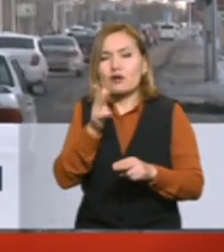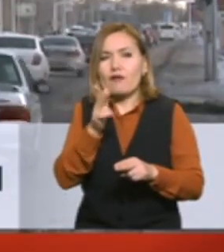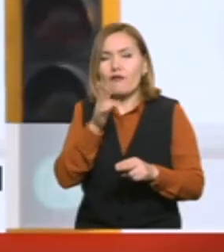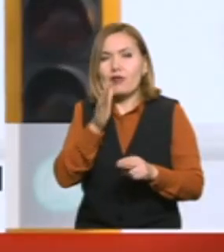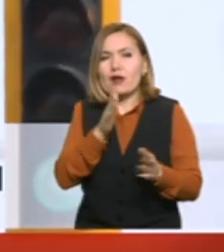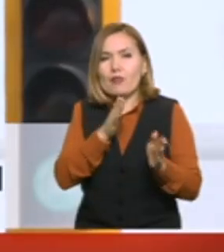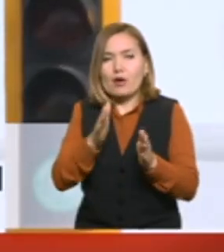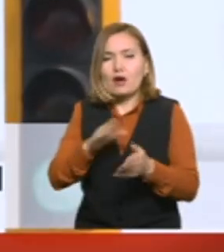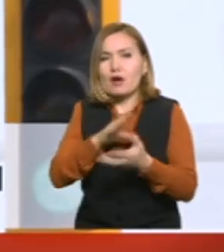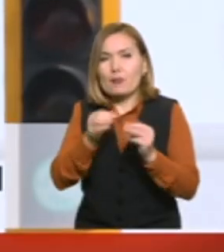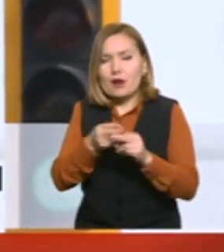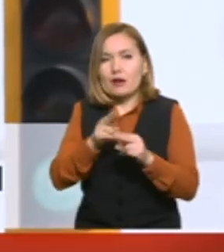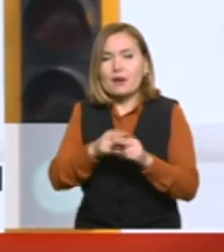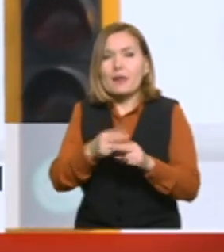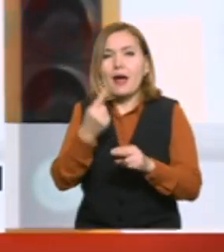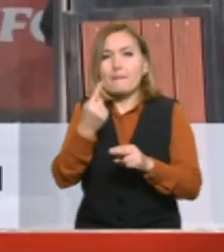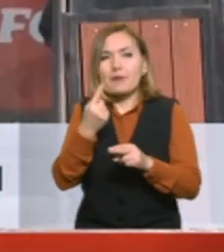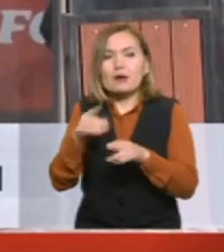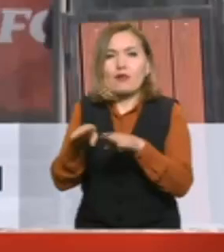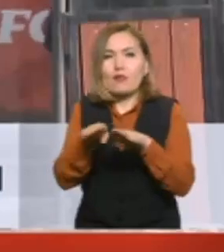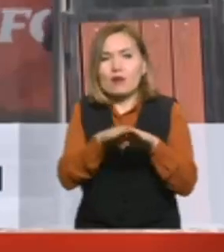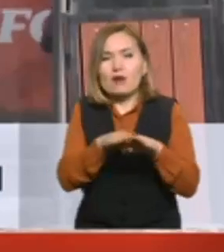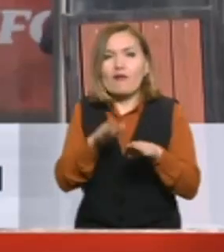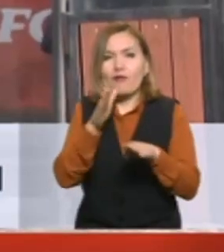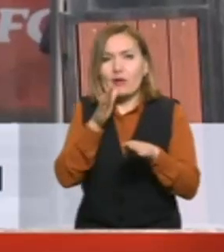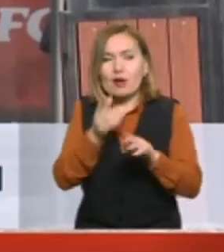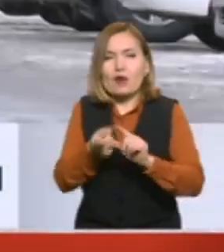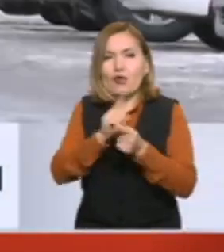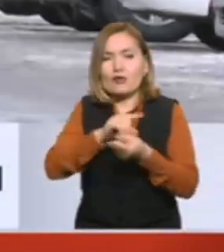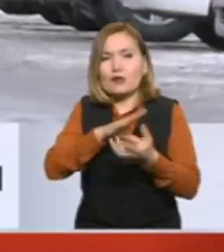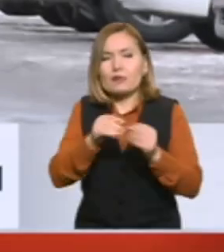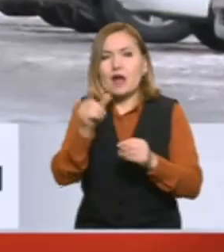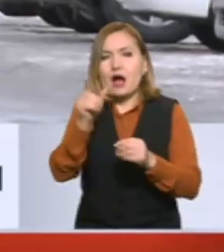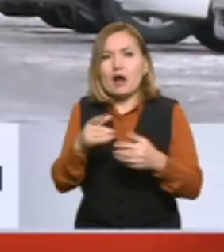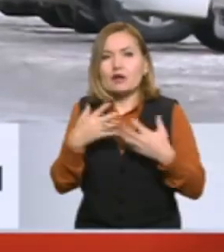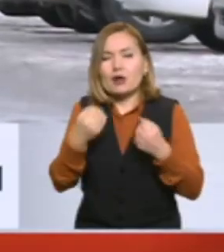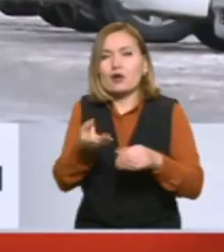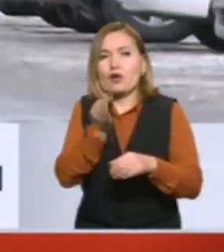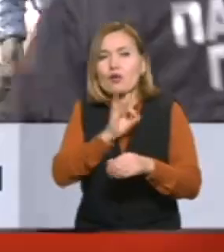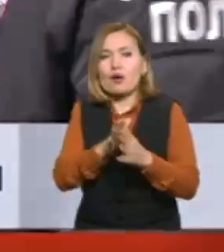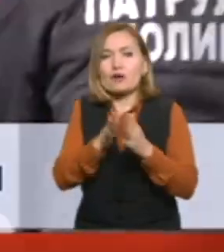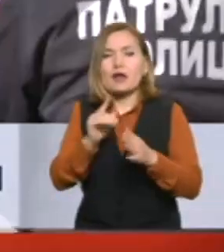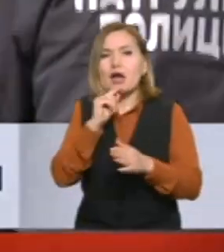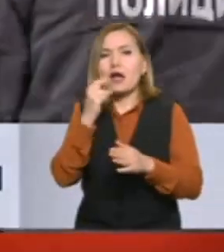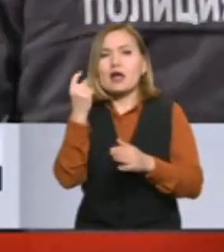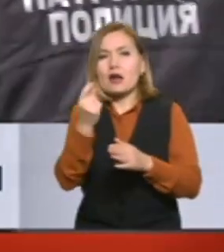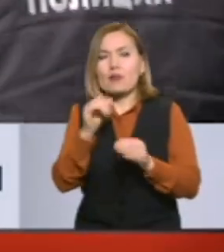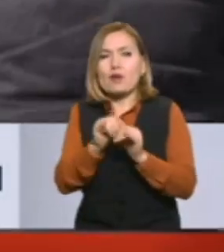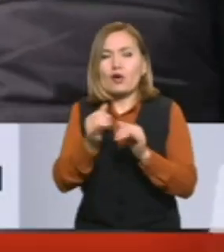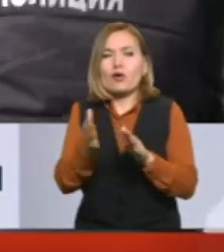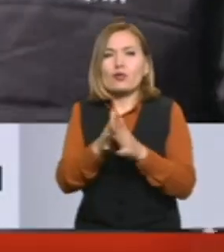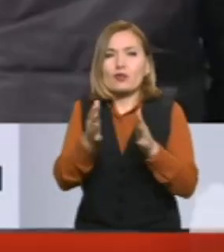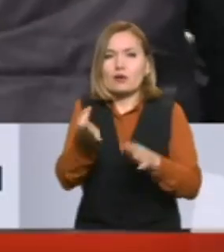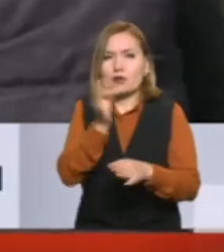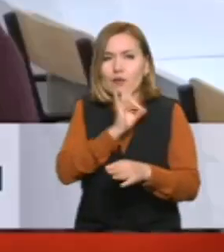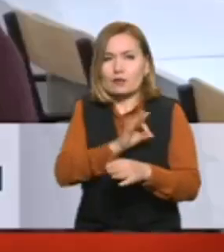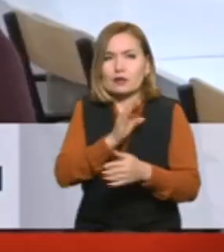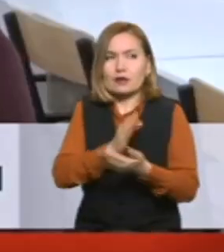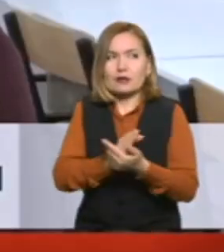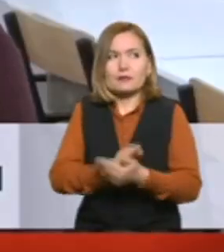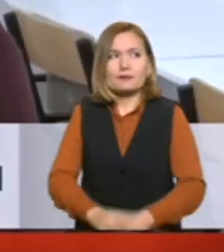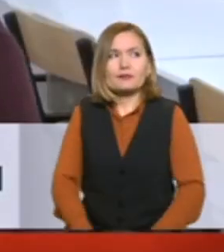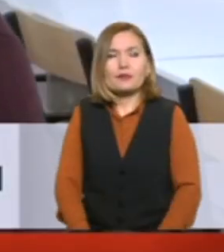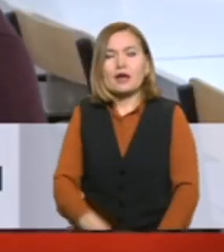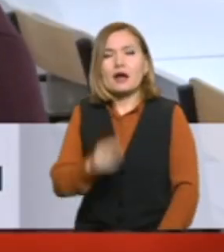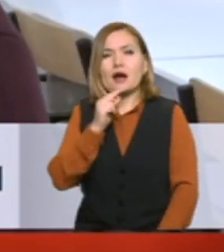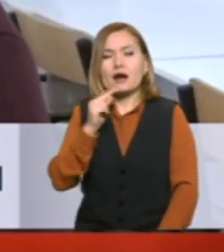белдеуге ауыстырды. Енді бір ел бір белдеуге көшпек. Ғалымдар мұның адам денсаулығына пайдасы зор, әрі экономикалық тұрғыда тиімділігі басым деп отыр. Мысалы,